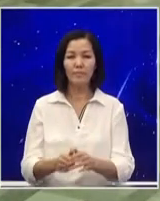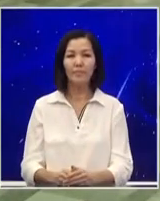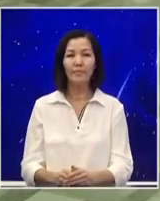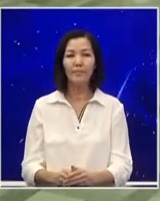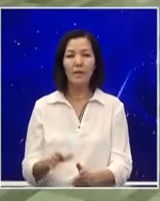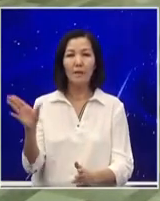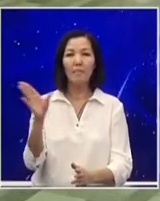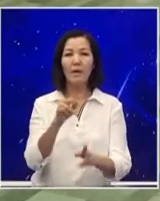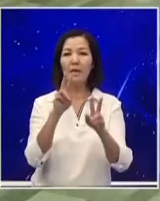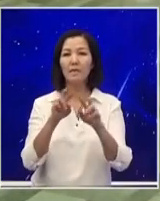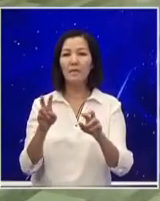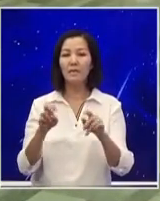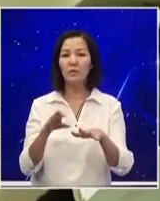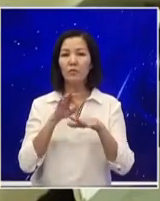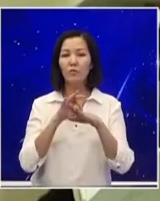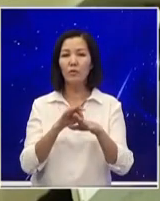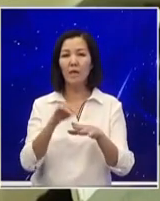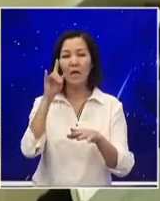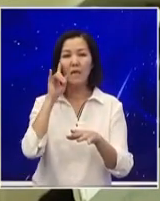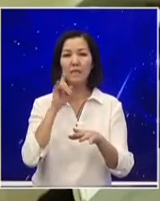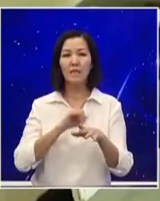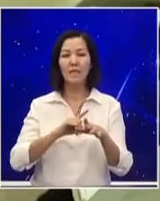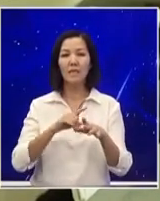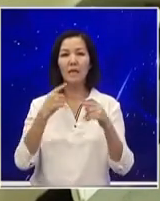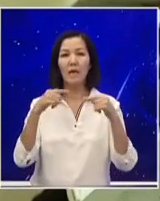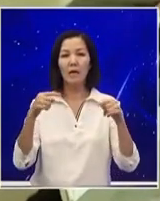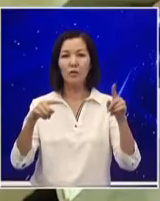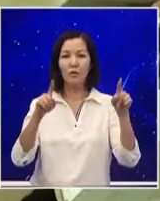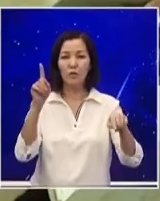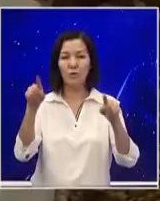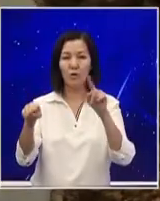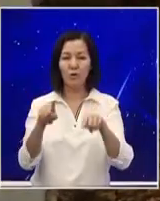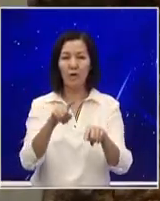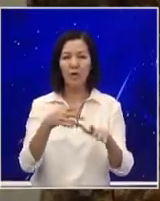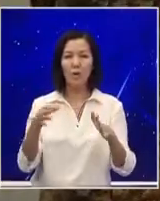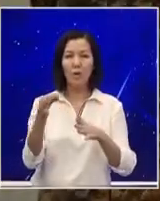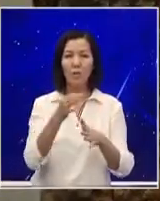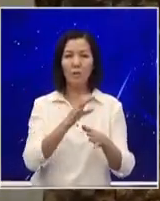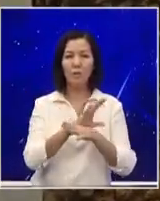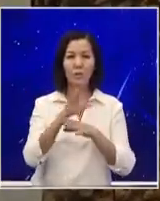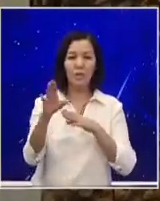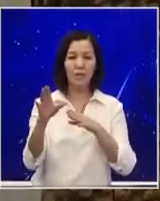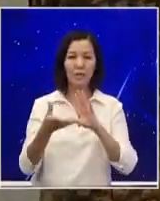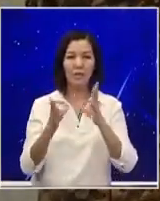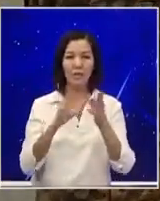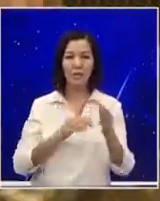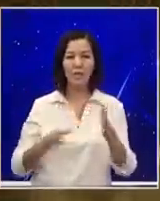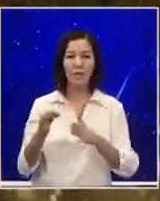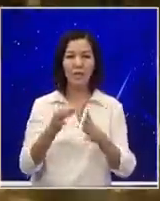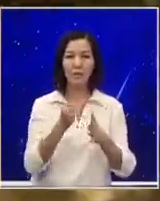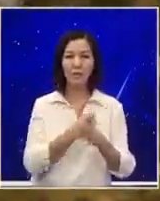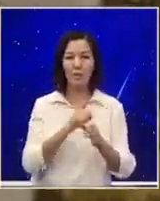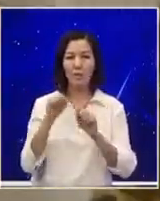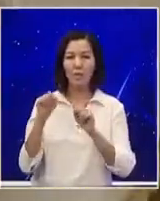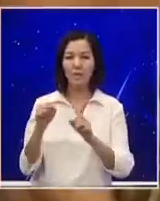Барлық тексеруден сүрінбей өткендер Қазақстанның әр өңіріндегі әскери бөлімшелерге жіберілуге дайындалады. Жалпы облыстағы қорғаныс істері